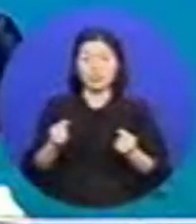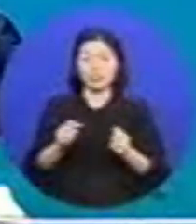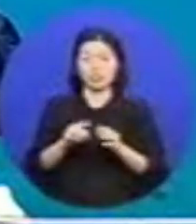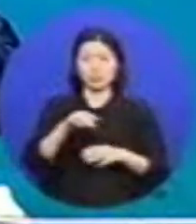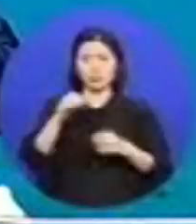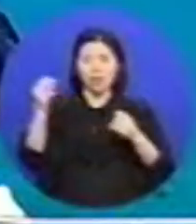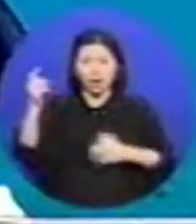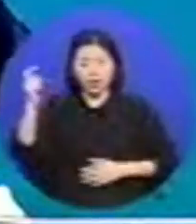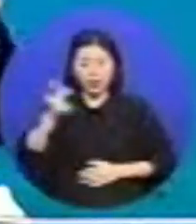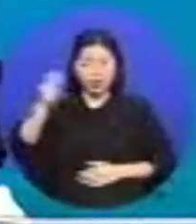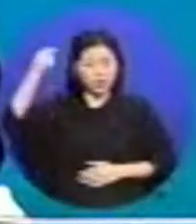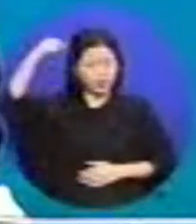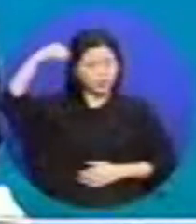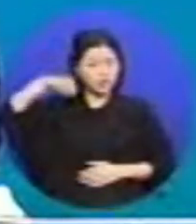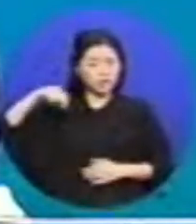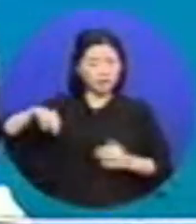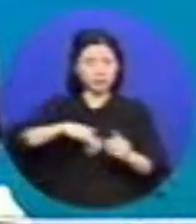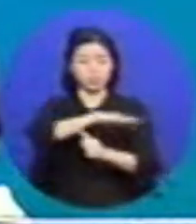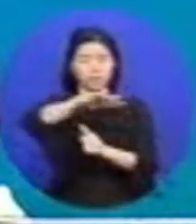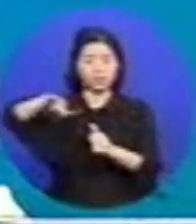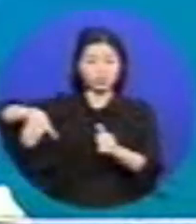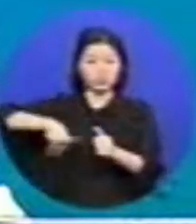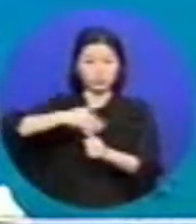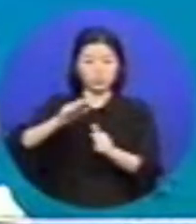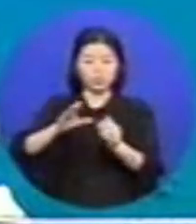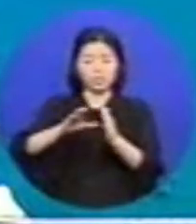수밖에 없는 그 기도의 시간에